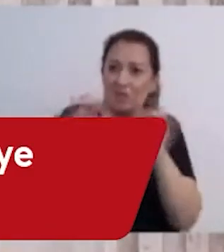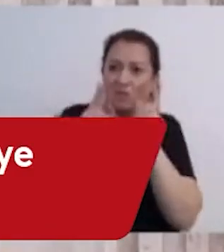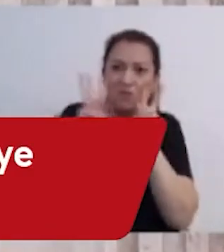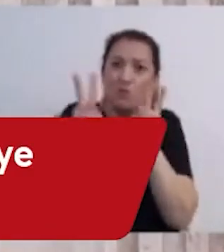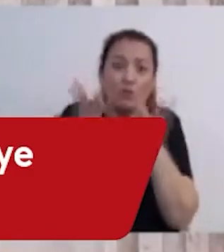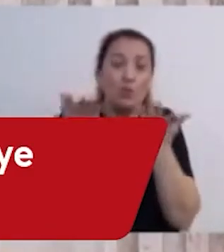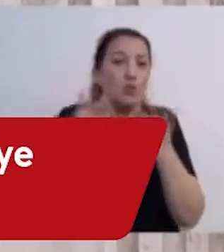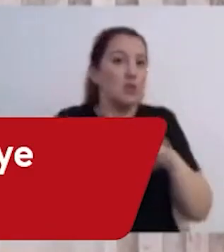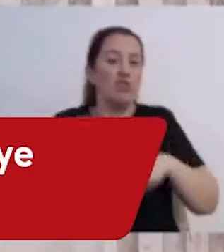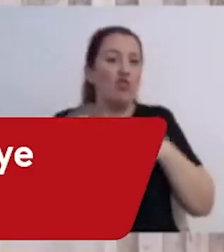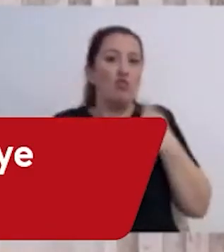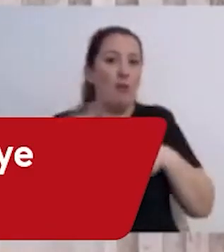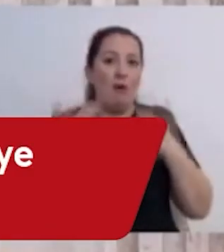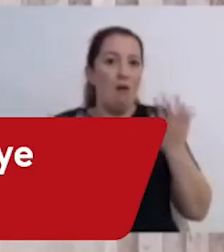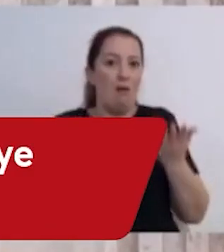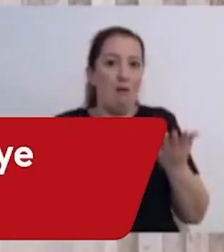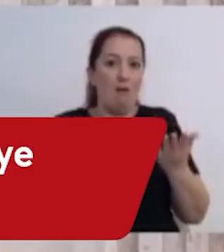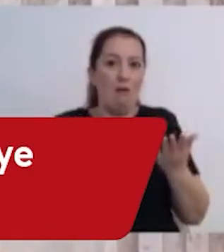getirdiler.